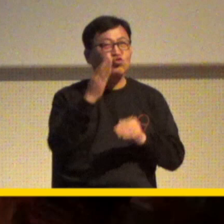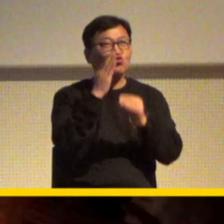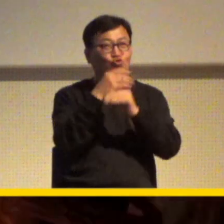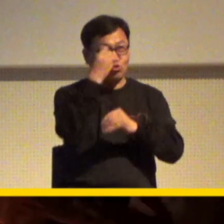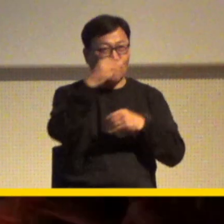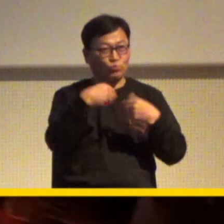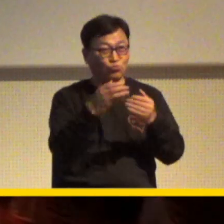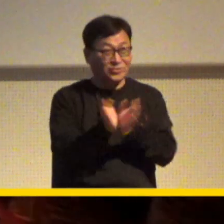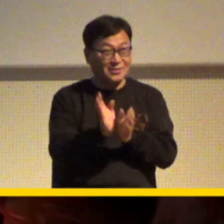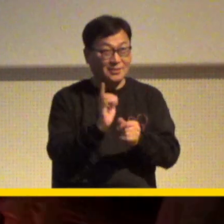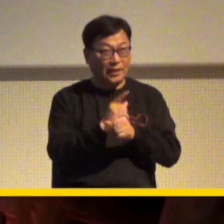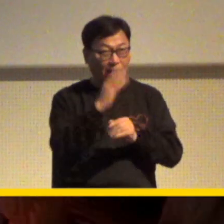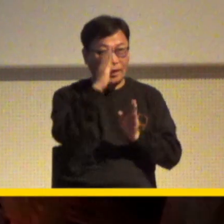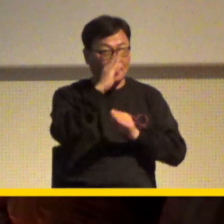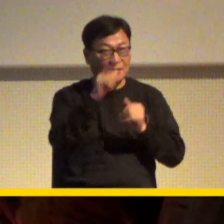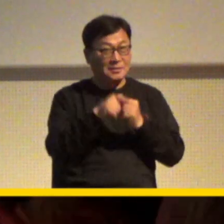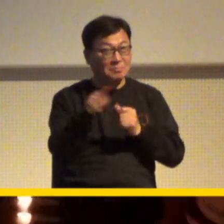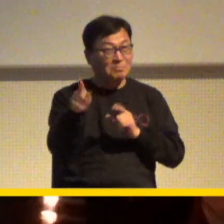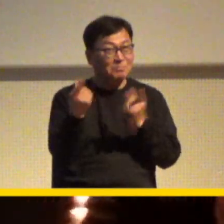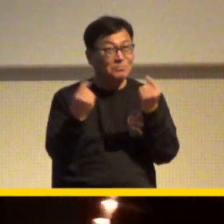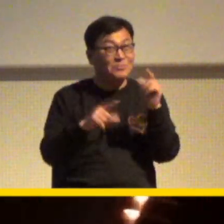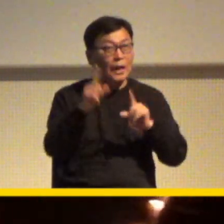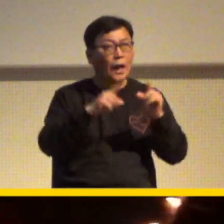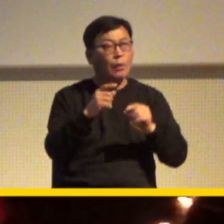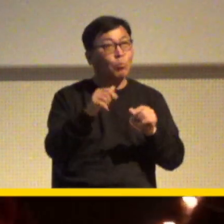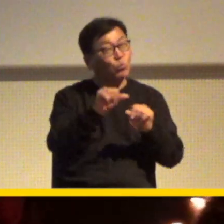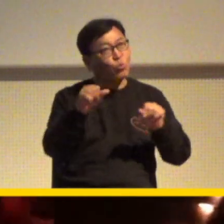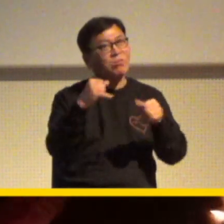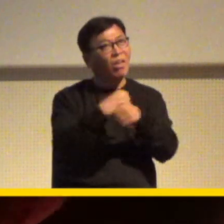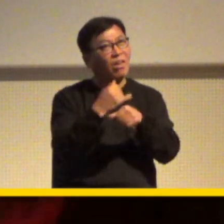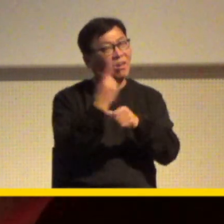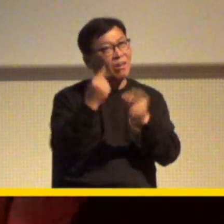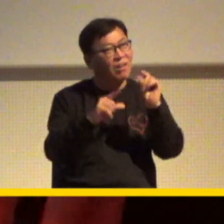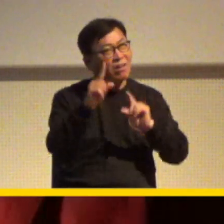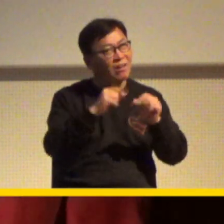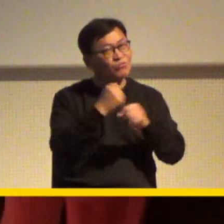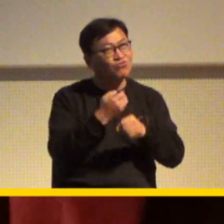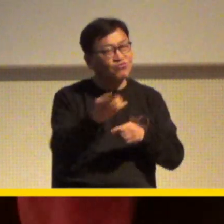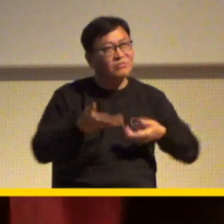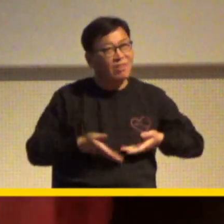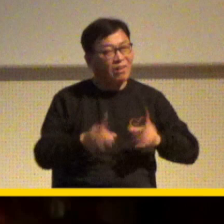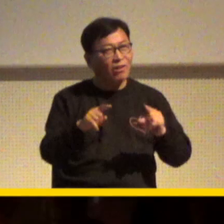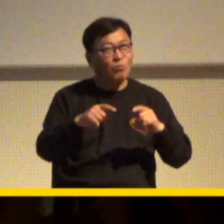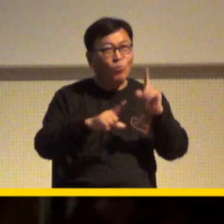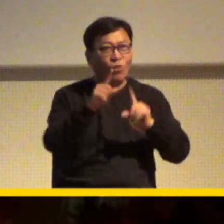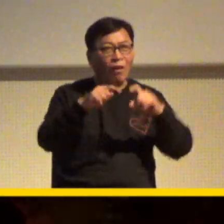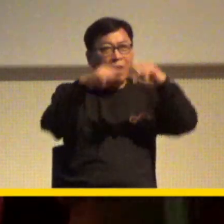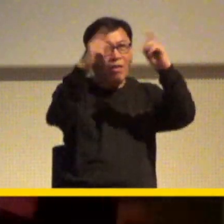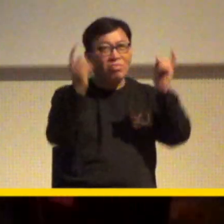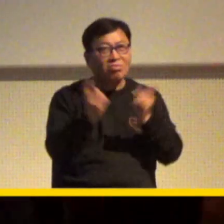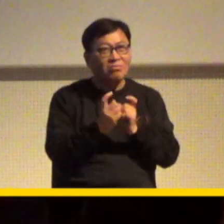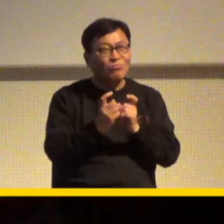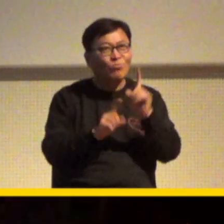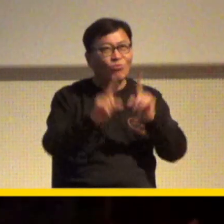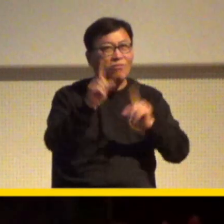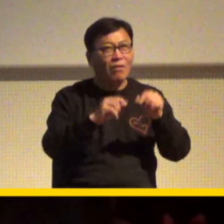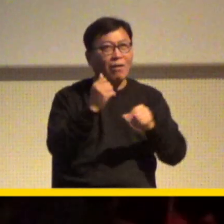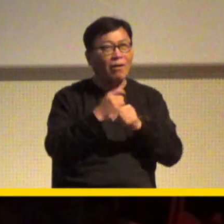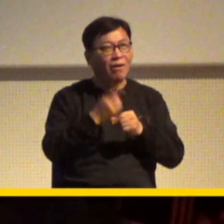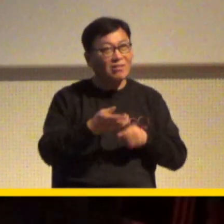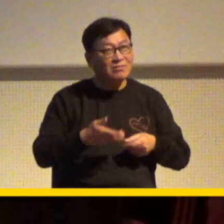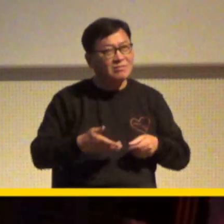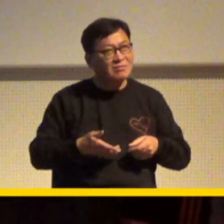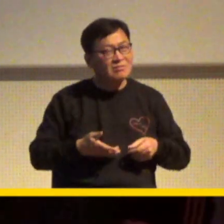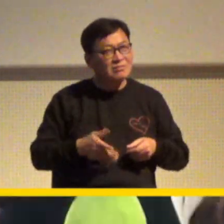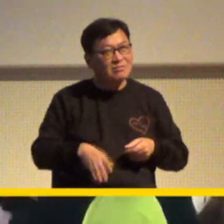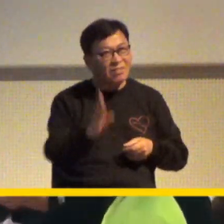친구들이 저렇게 연인들이나 하는 저 하트에다가 네, 살아생전 네,